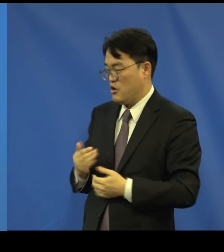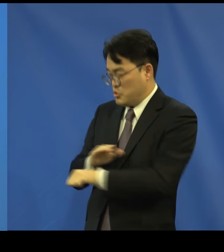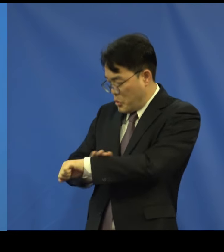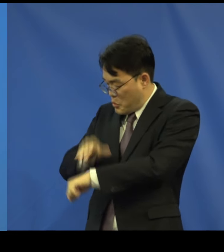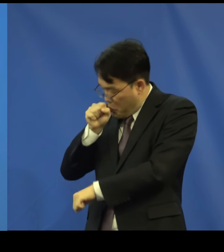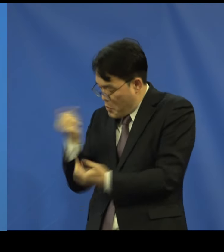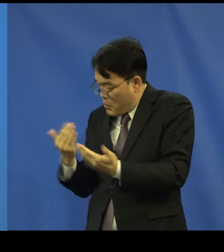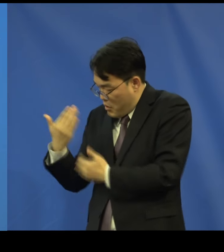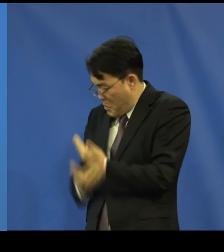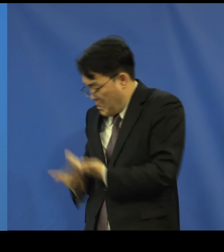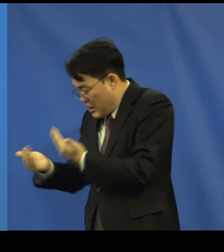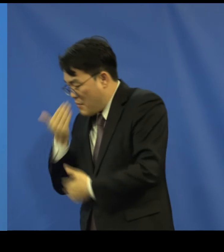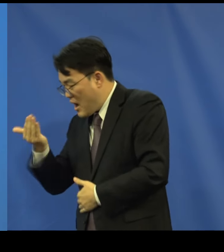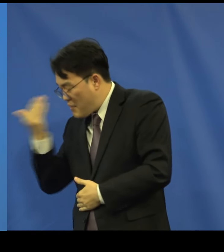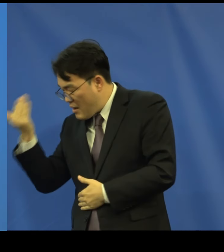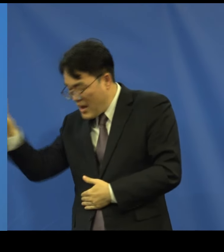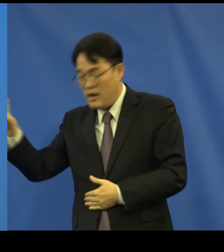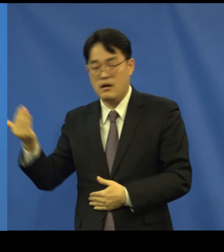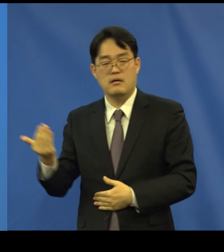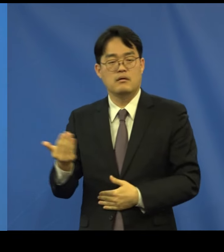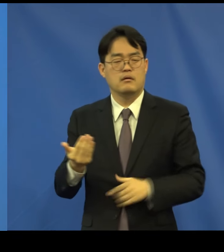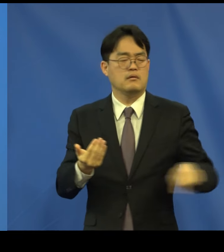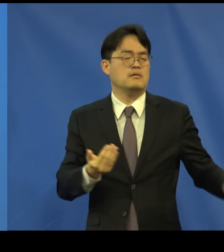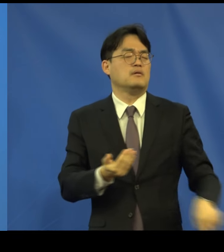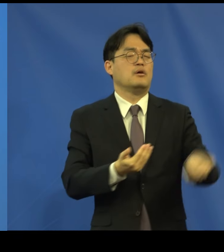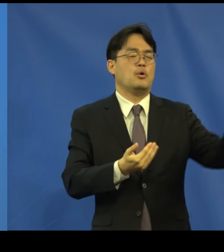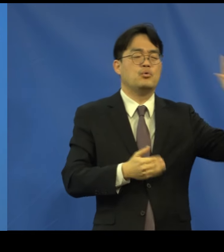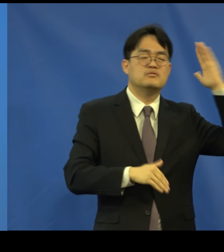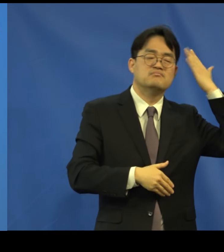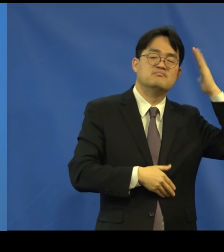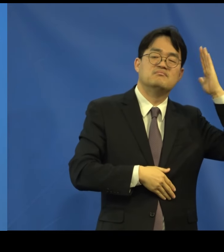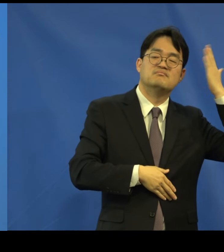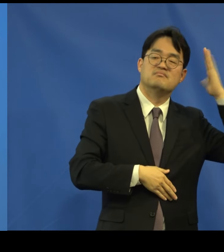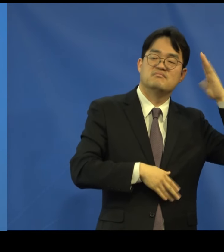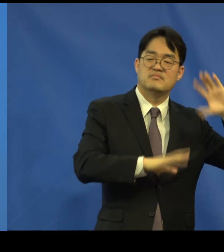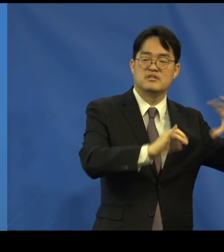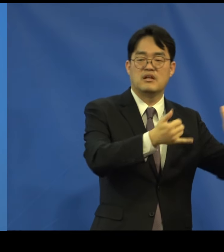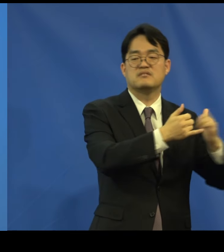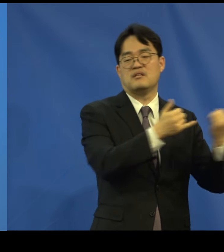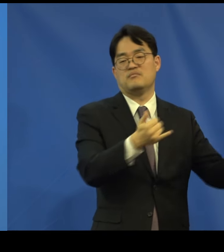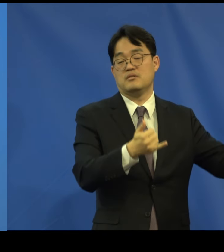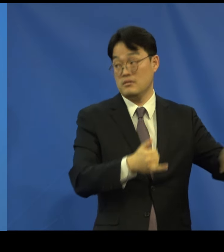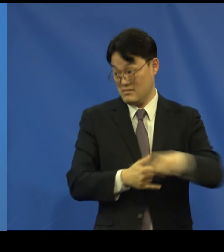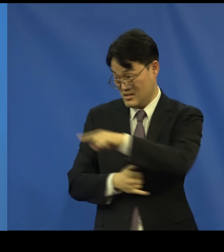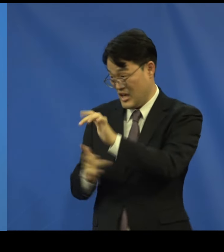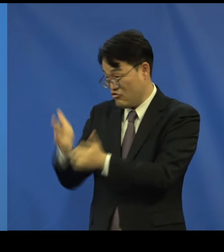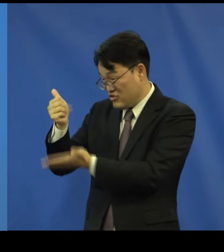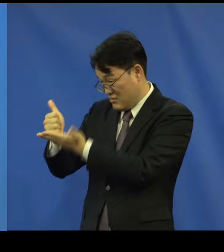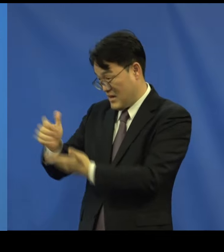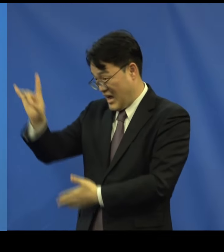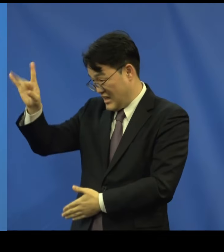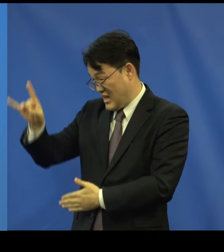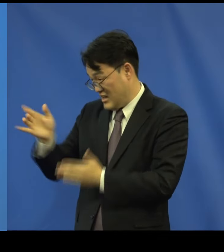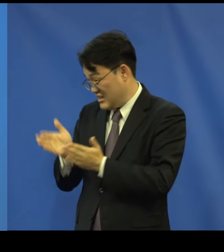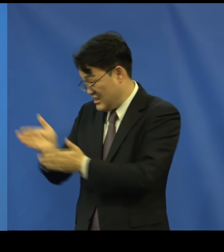오직 예수로만 구원을 얻는다고 하면 배타적이고 독선적으로 취급합니다. 그런데 여러분, 교양미가 중요한 게